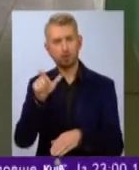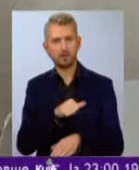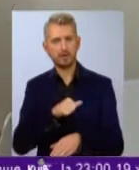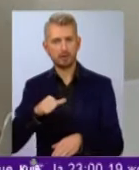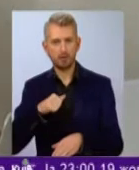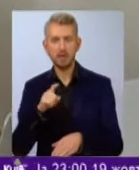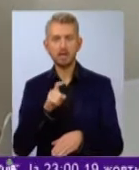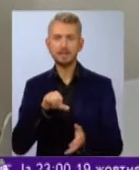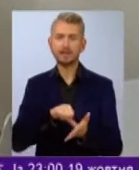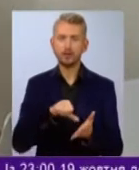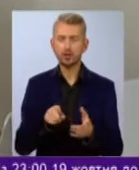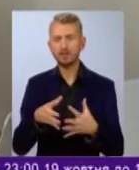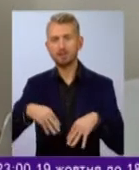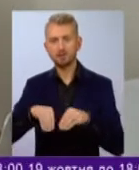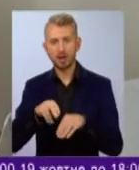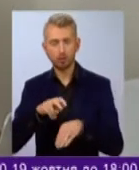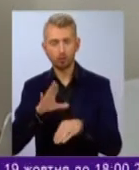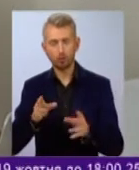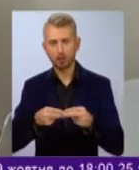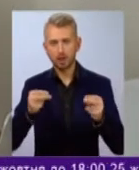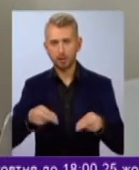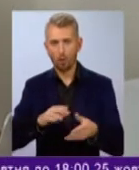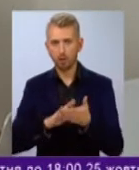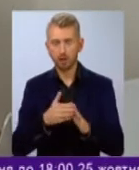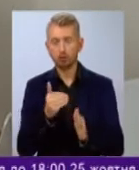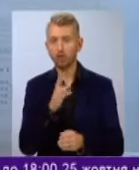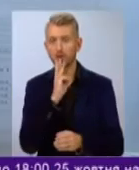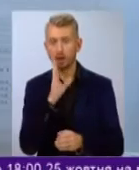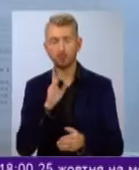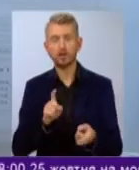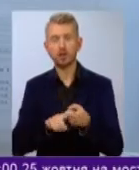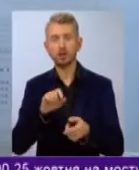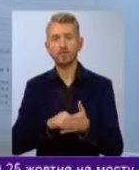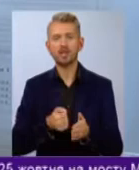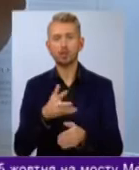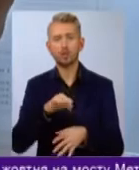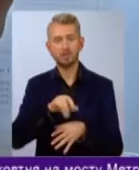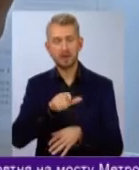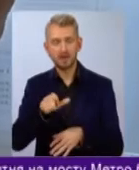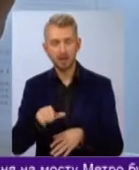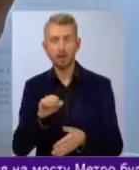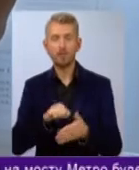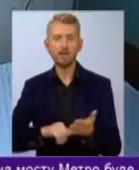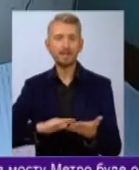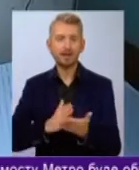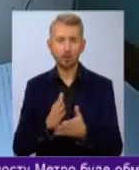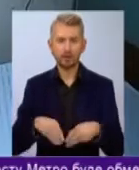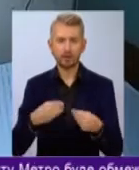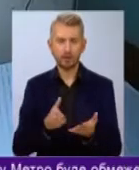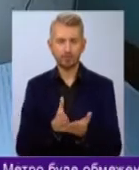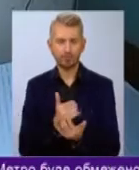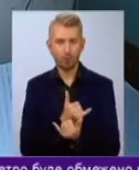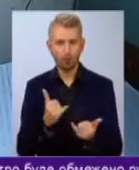дільничним чи сімейним лікарем укладатимуть контракт. Його зарплата залежатиме безпосередньо від кількості пацієнтів і від якості надання